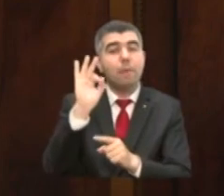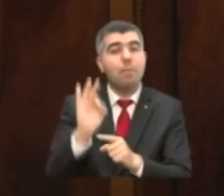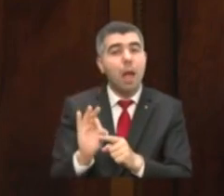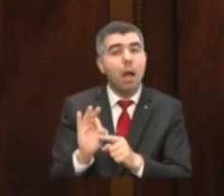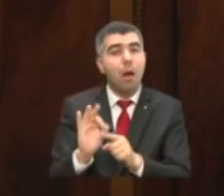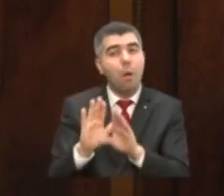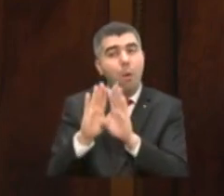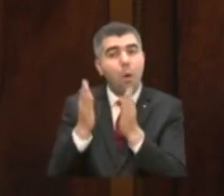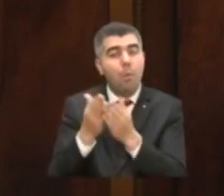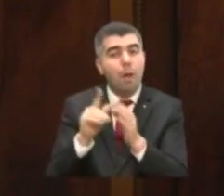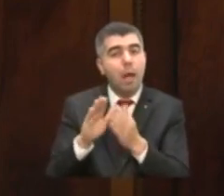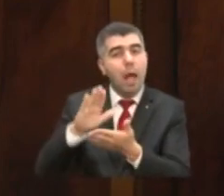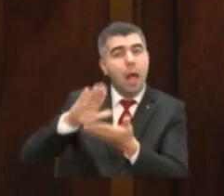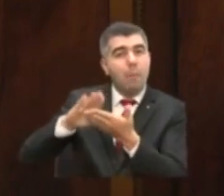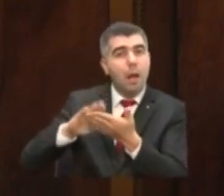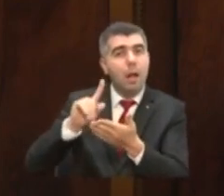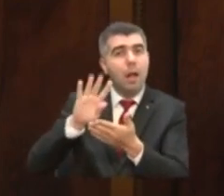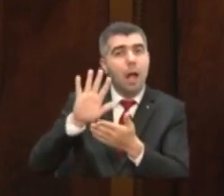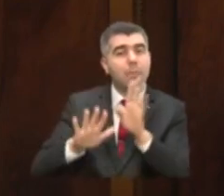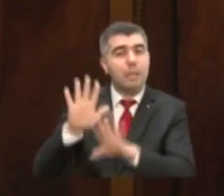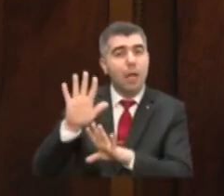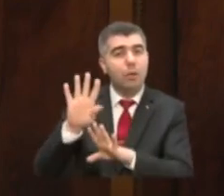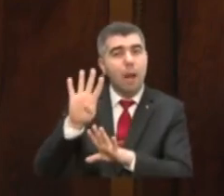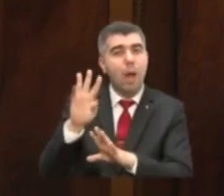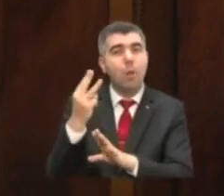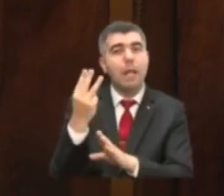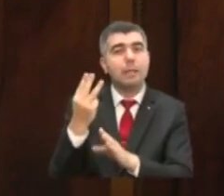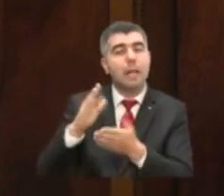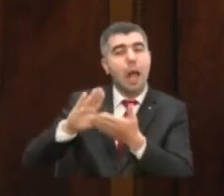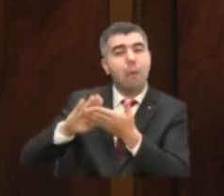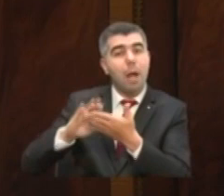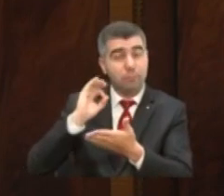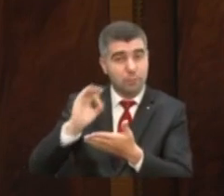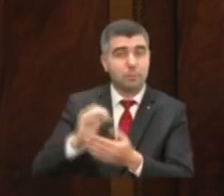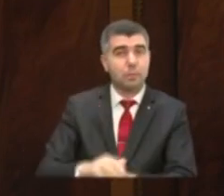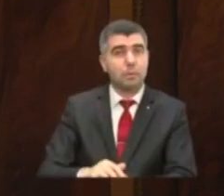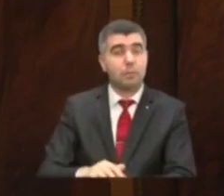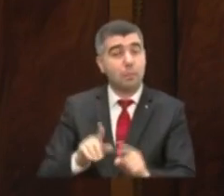اللي عمرهم يتراوح ما بين 15 و34 سنة، ويشكل ثروة حقيقية وقاطرة